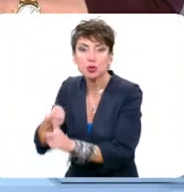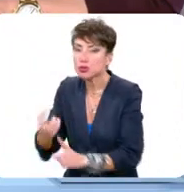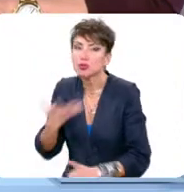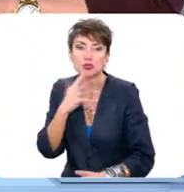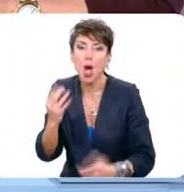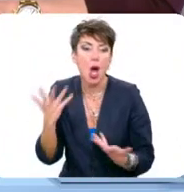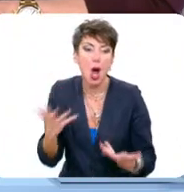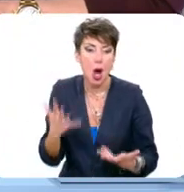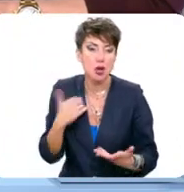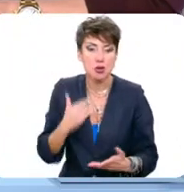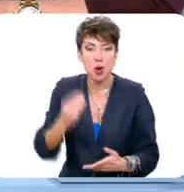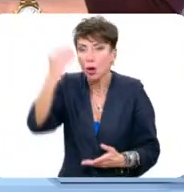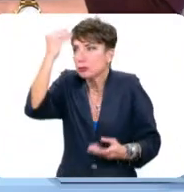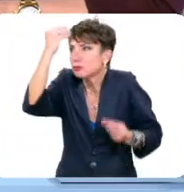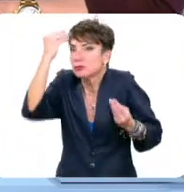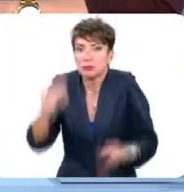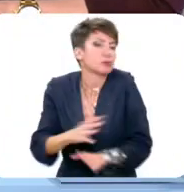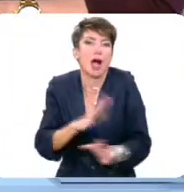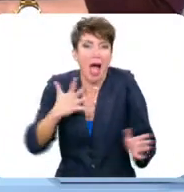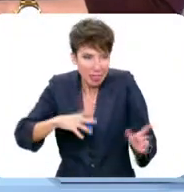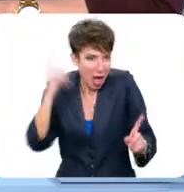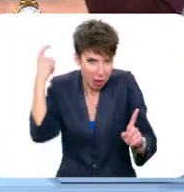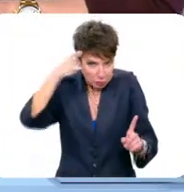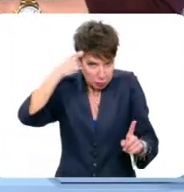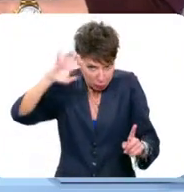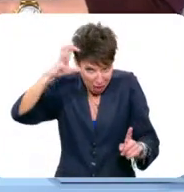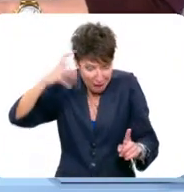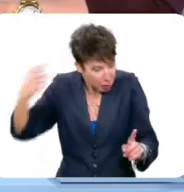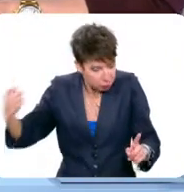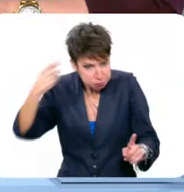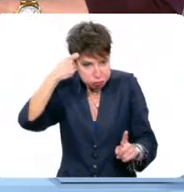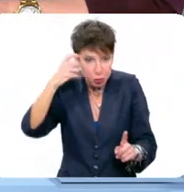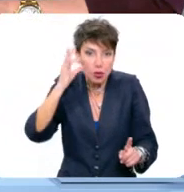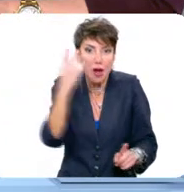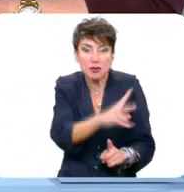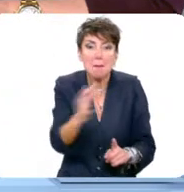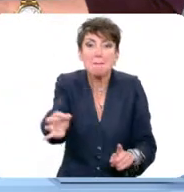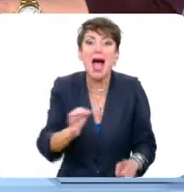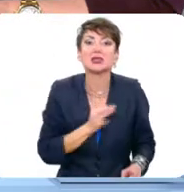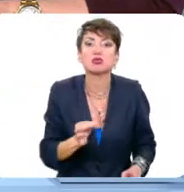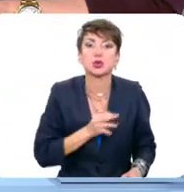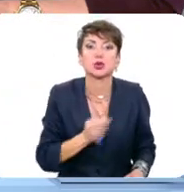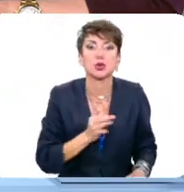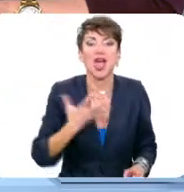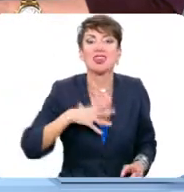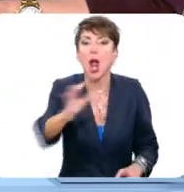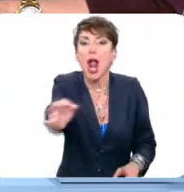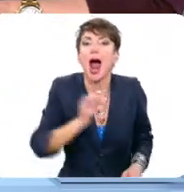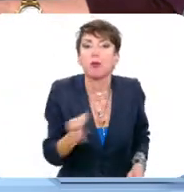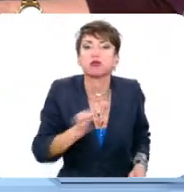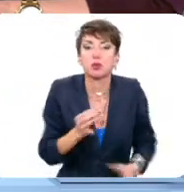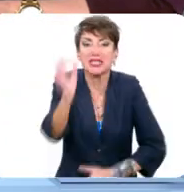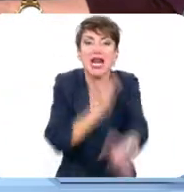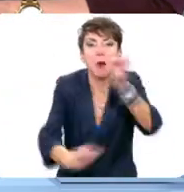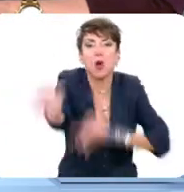όπλο στο κεφάλι του να σκοτώσει τον εαυτό του? Μπορείτε να μου πείτε? Μπορείτε να μου το εξηγήσετε